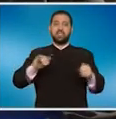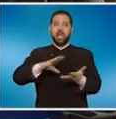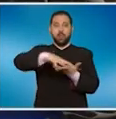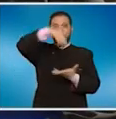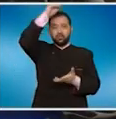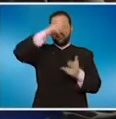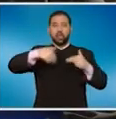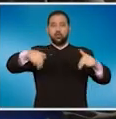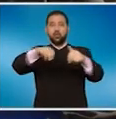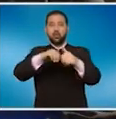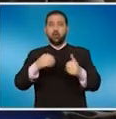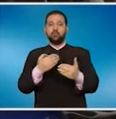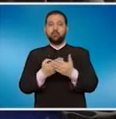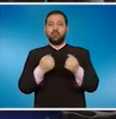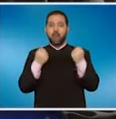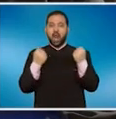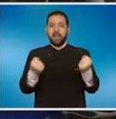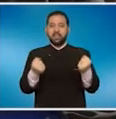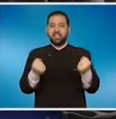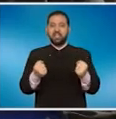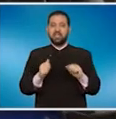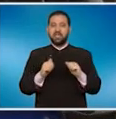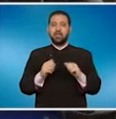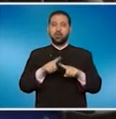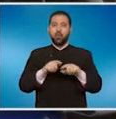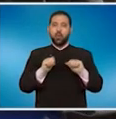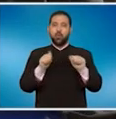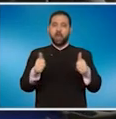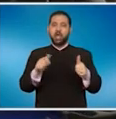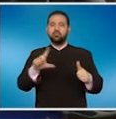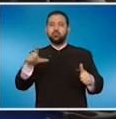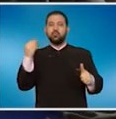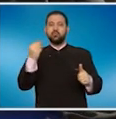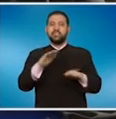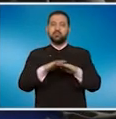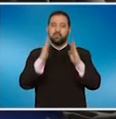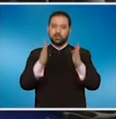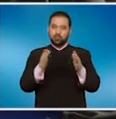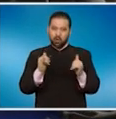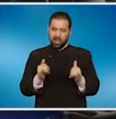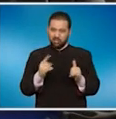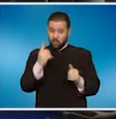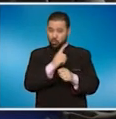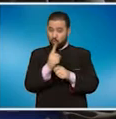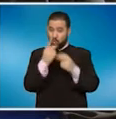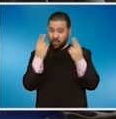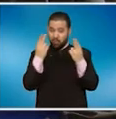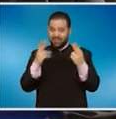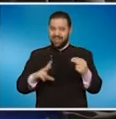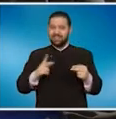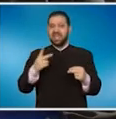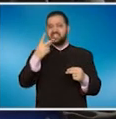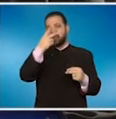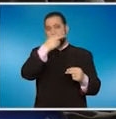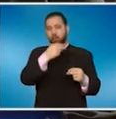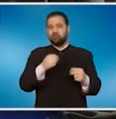făpturii noastre așa cum este ea acum, omul e căzut în păcat. Suntem chemați pe altceva. Și pe drumul spre acest altceva, un lucru important este